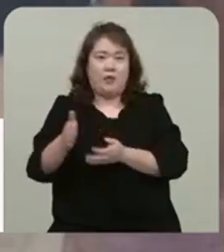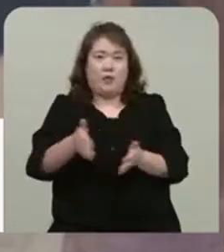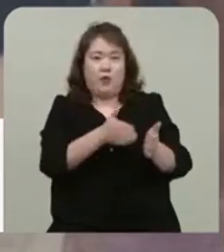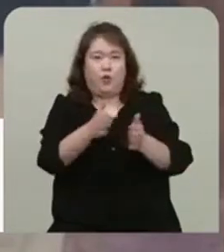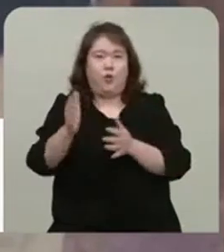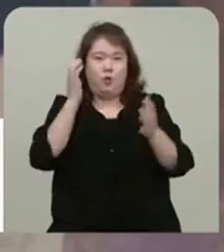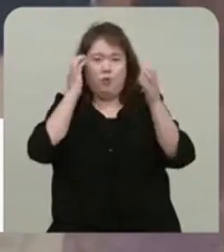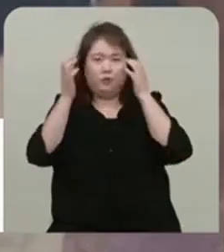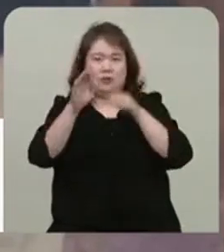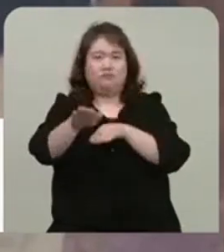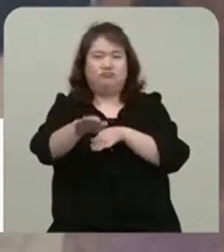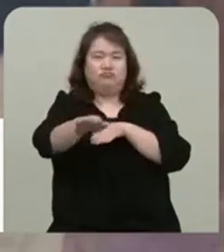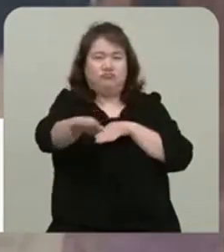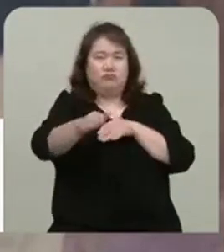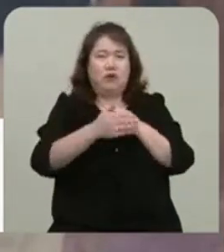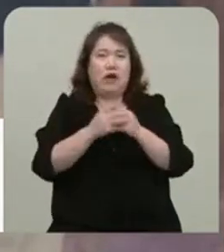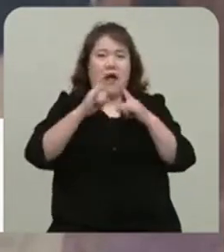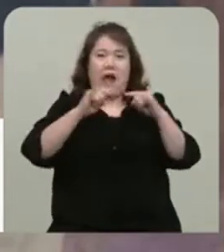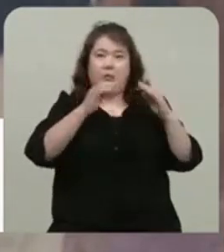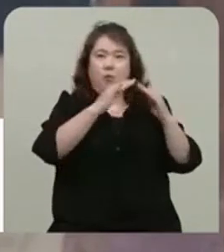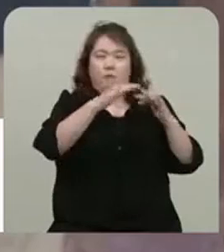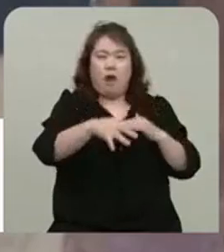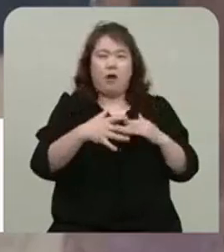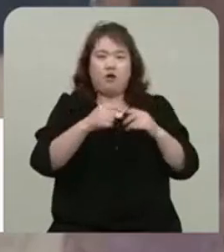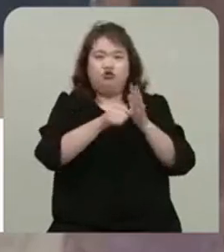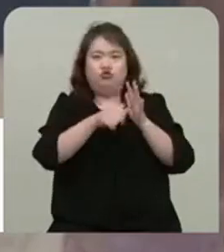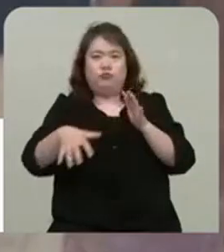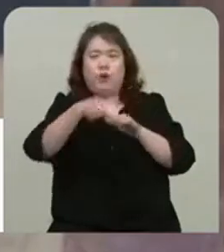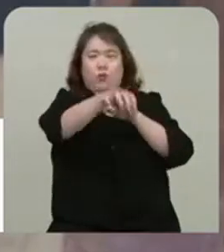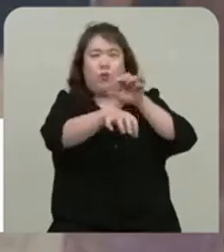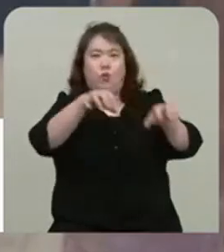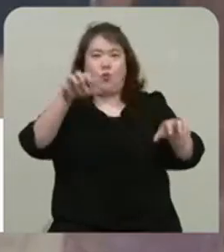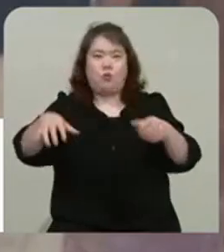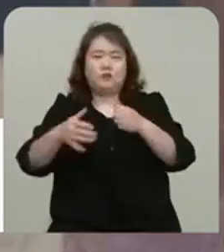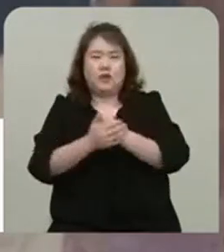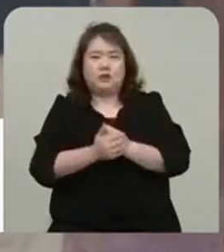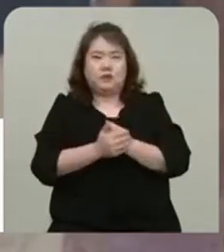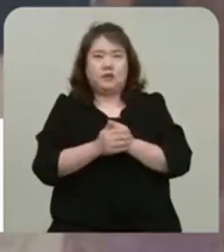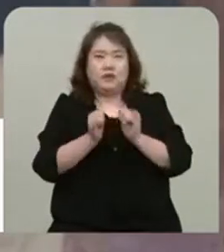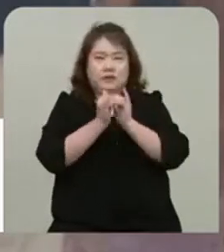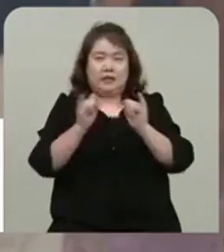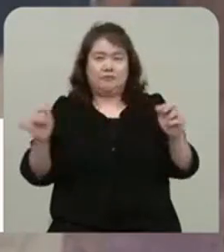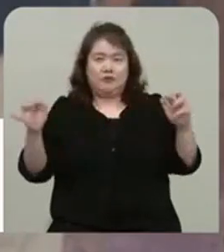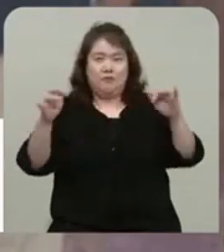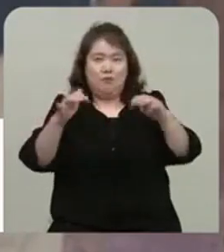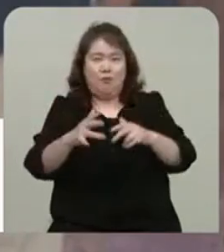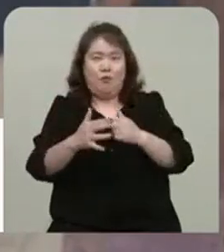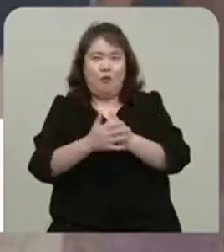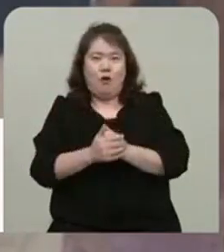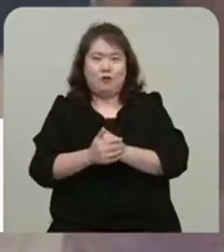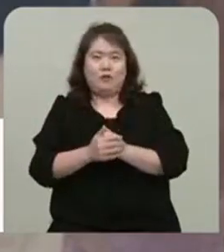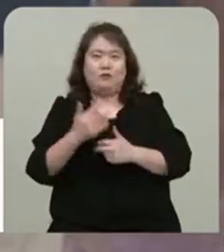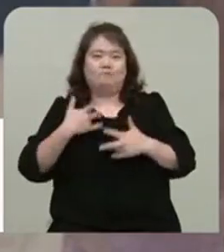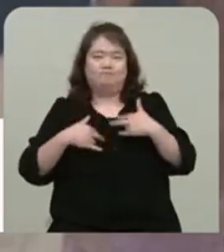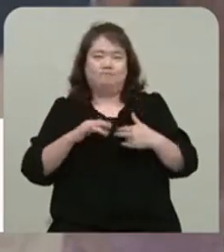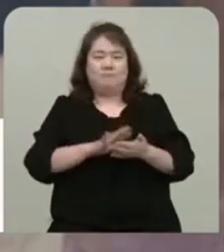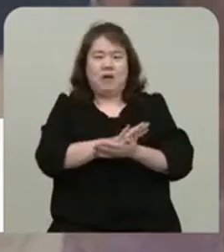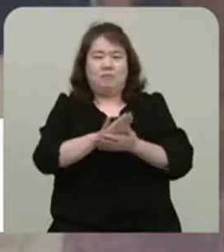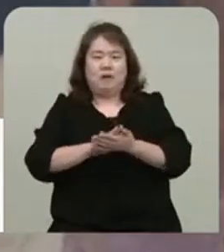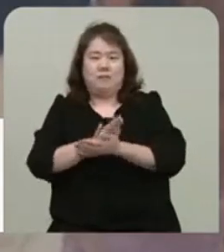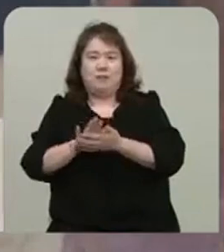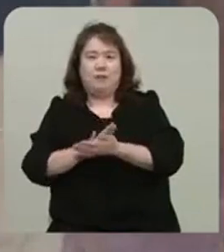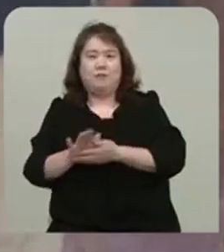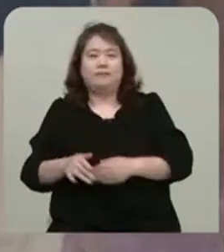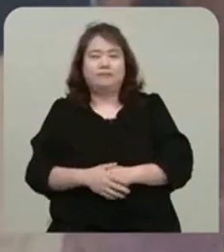혼잡했습니다. 전주 한옥마을 등 유명 관광지 곳곳에는 나들이 객이 몰려 여유로운 시간을 만끽했습니다.